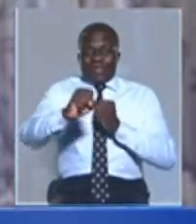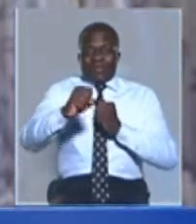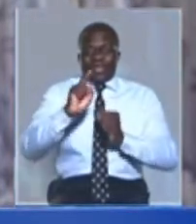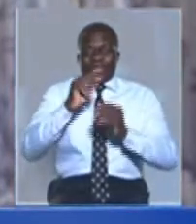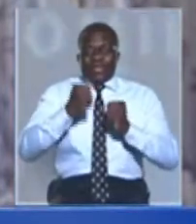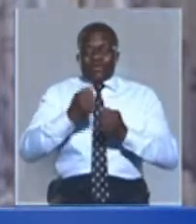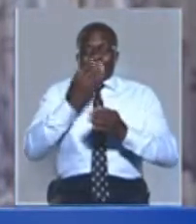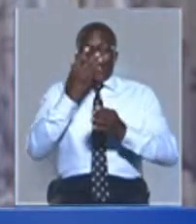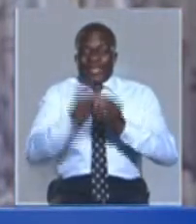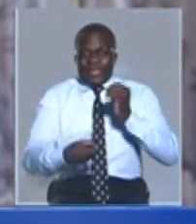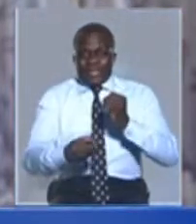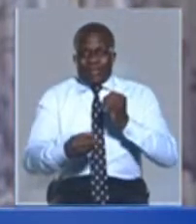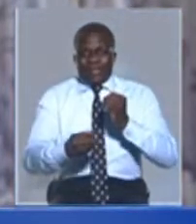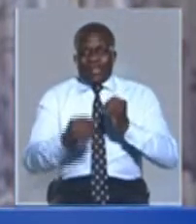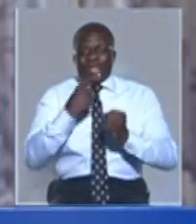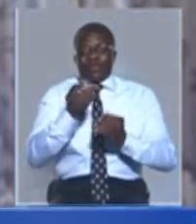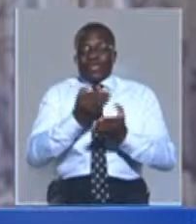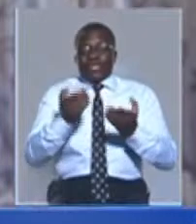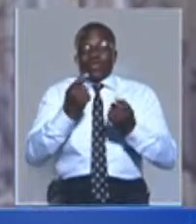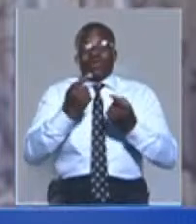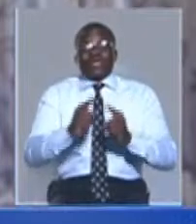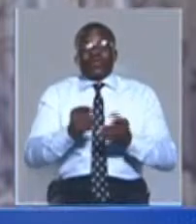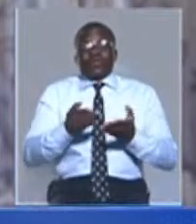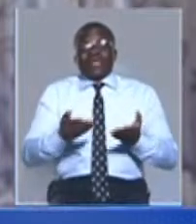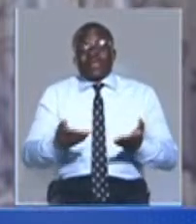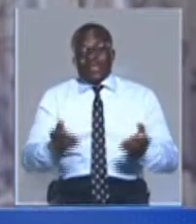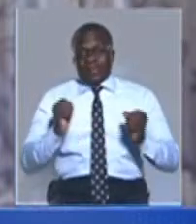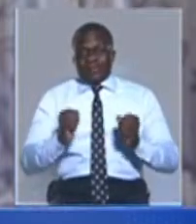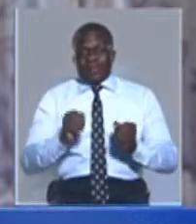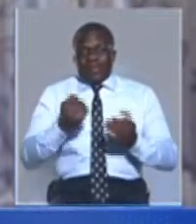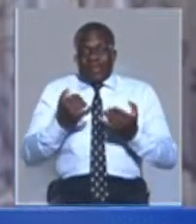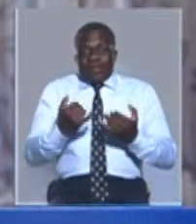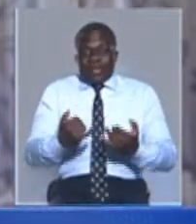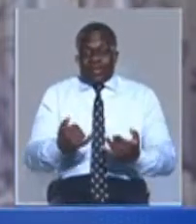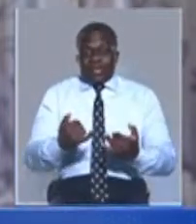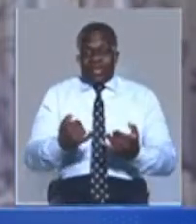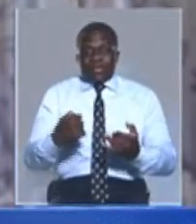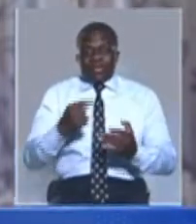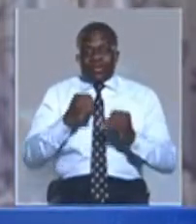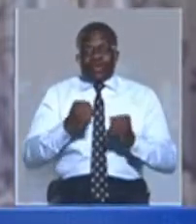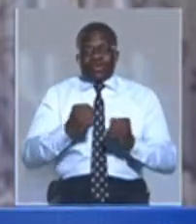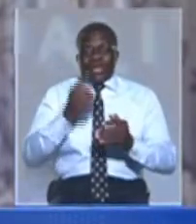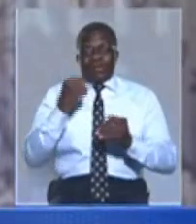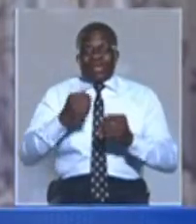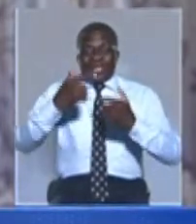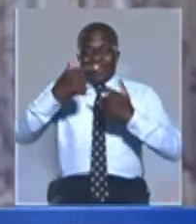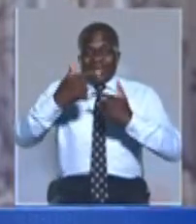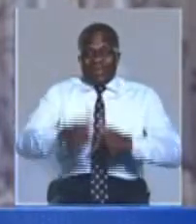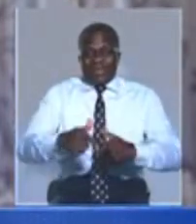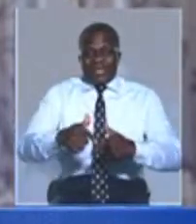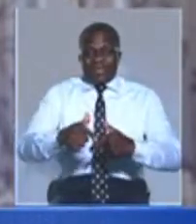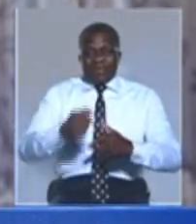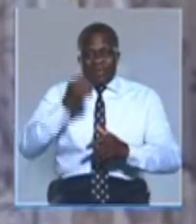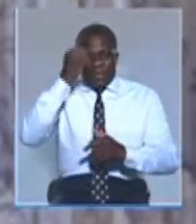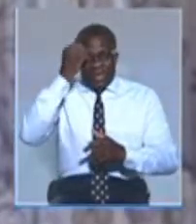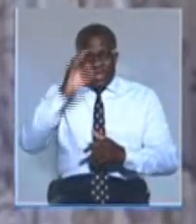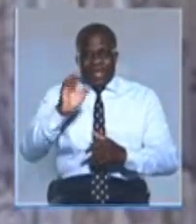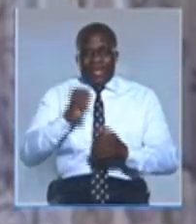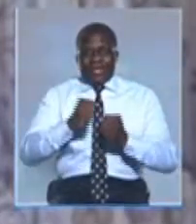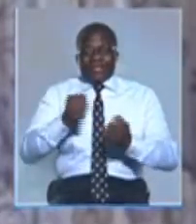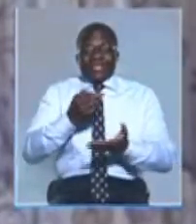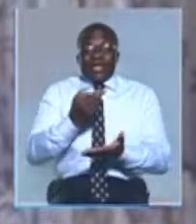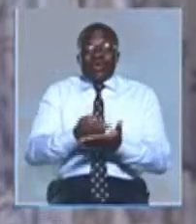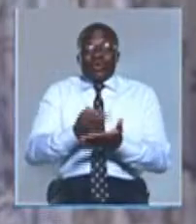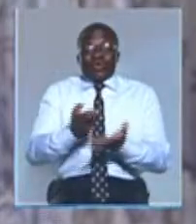a échappé. Il faut dire les choses comme elles sont. Cette fois-ci, nous avons été limités, car sans